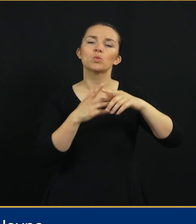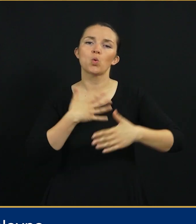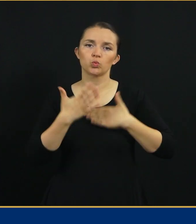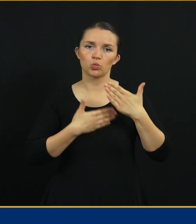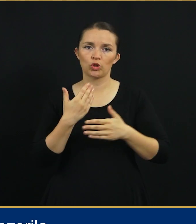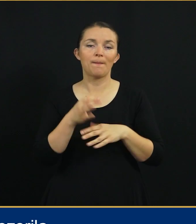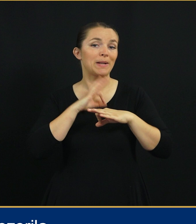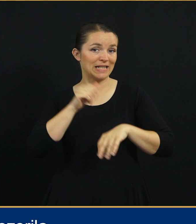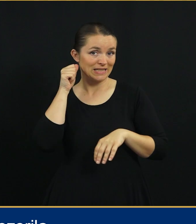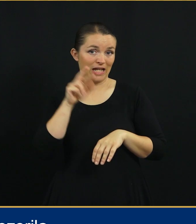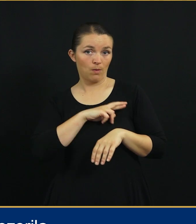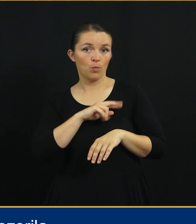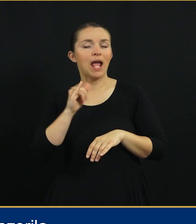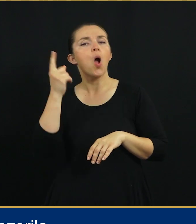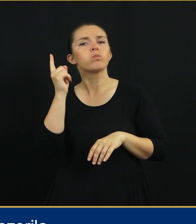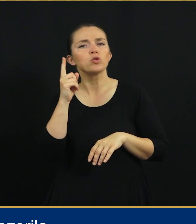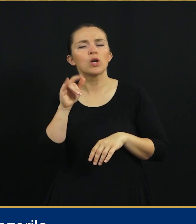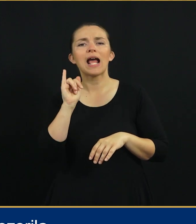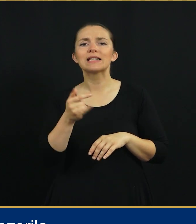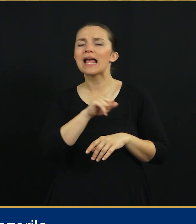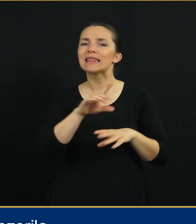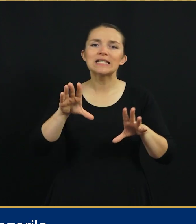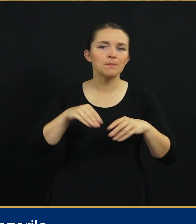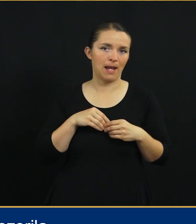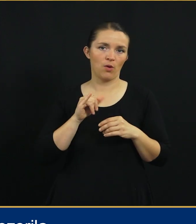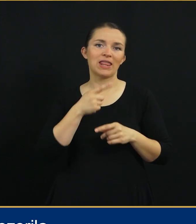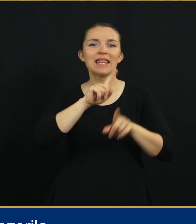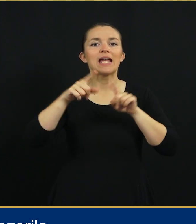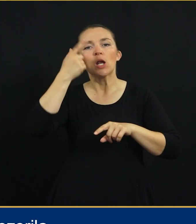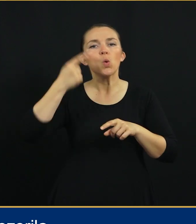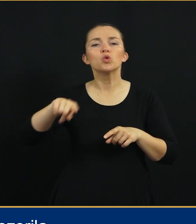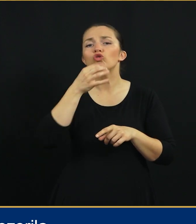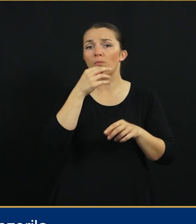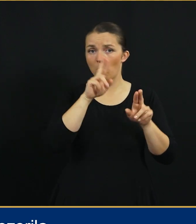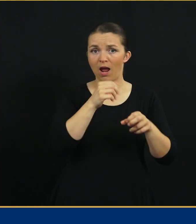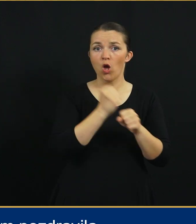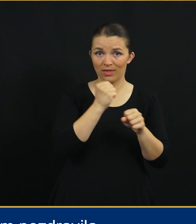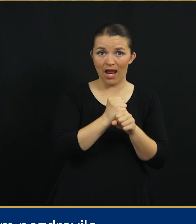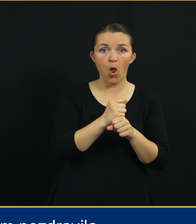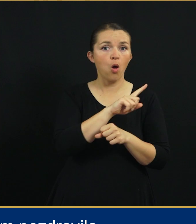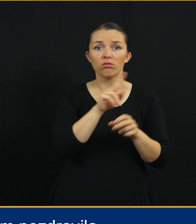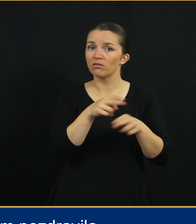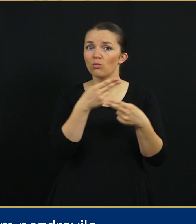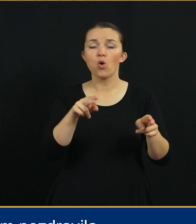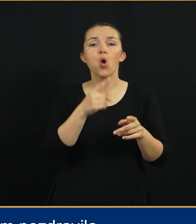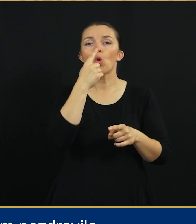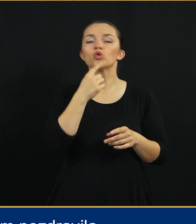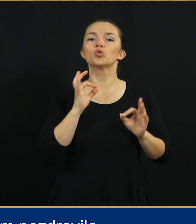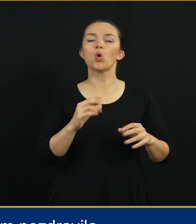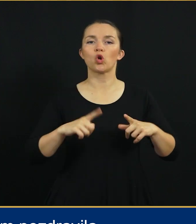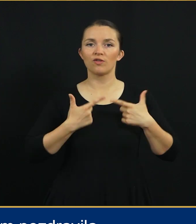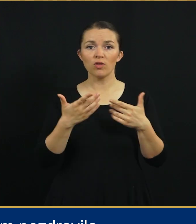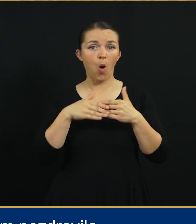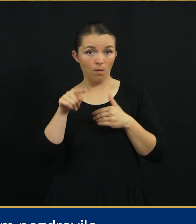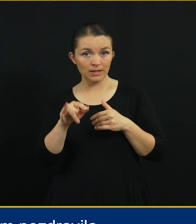vzdušje. Predsednica republike je opozorila, da je nesprejemljivo, da nekateri ljudje kljub delu ne zmorejo dostojno živeti, in